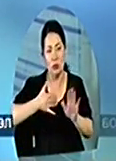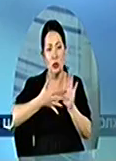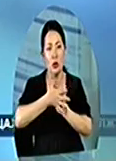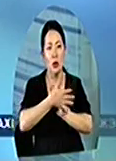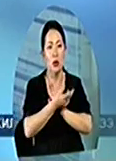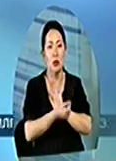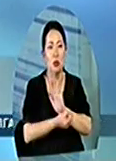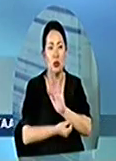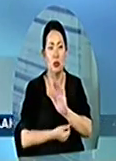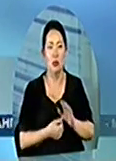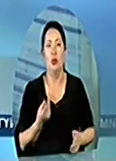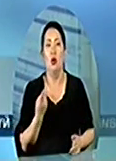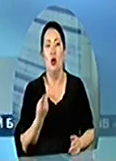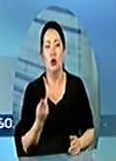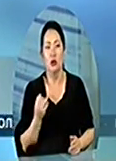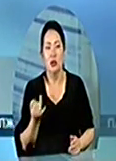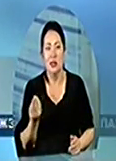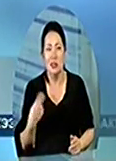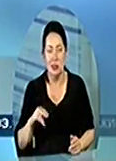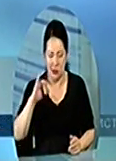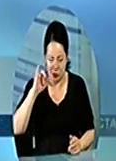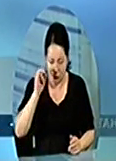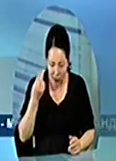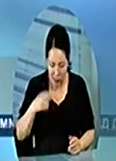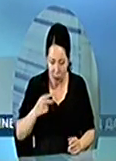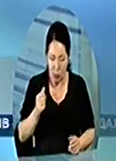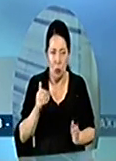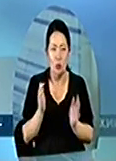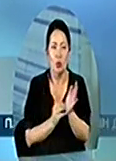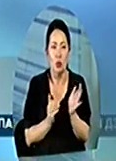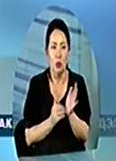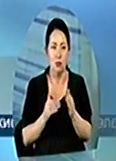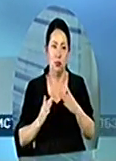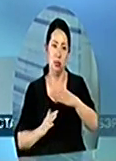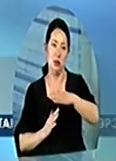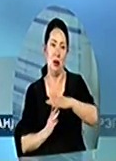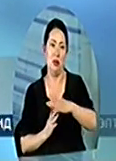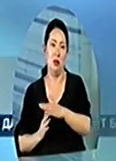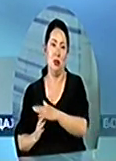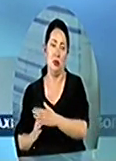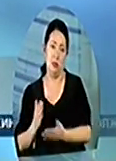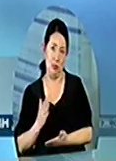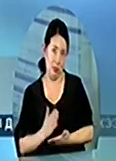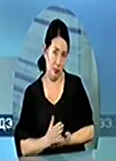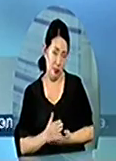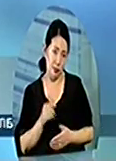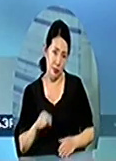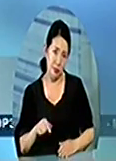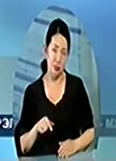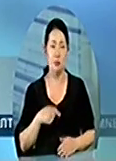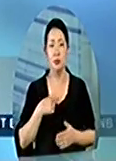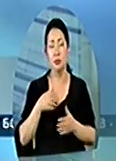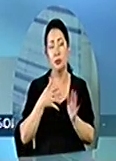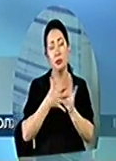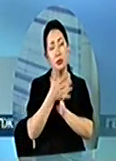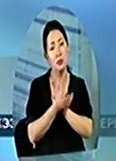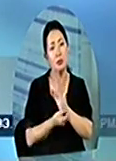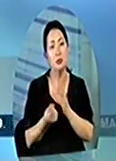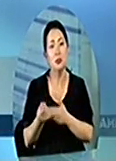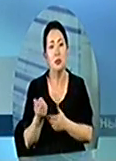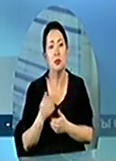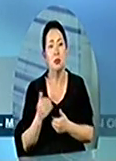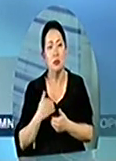найд орчим төгрөгөөр тасалдах нэ гэдэг ийм дүр зураг харагдчихэ. Тэгэхээр бид нөгөөдөр нэг талаараа төсвийнхаа өнөөдөр орлогыг яаж нэмэгдүүлэх